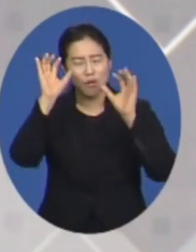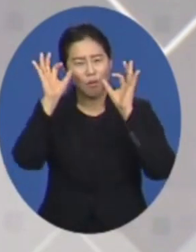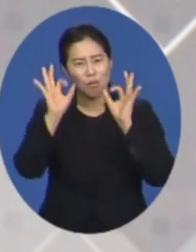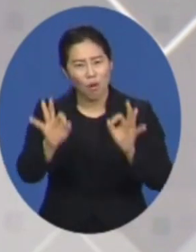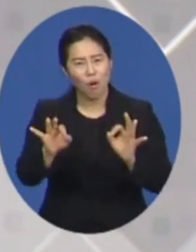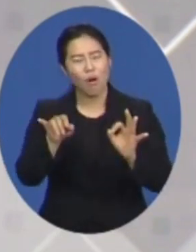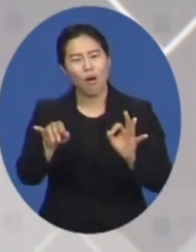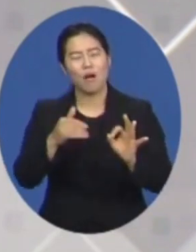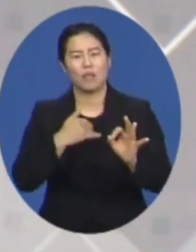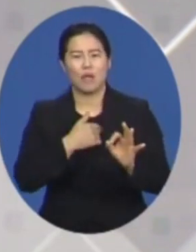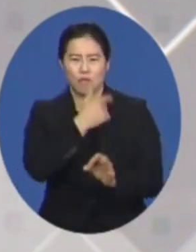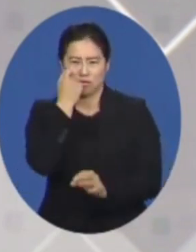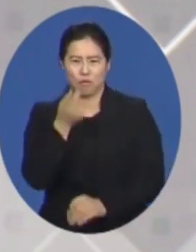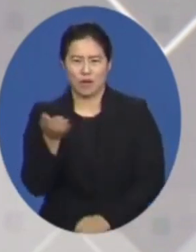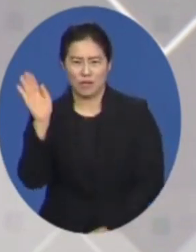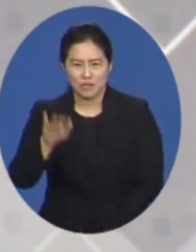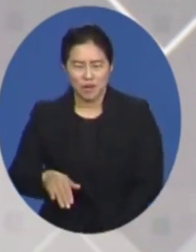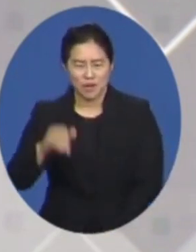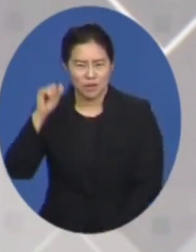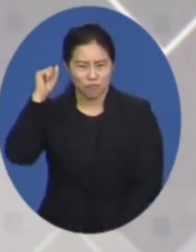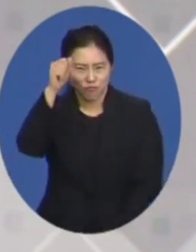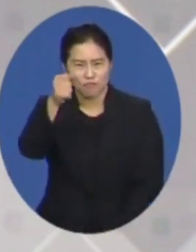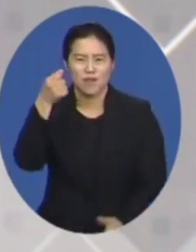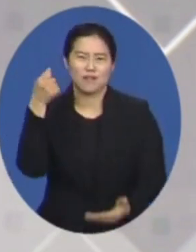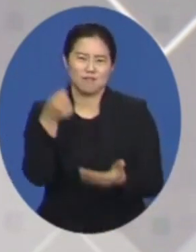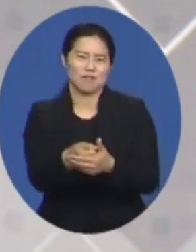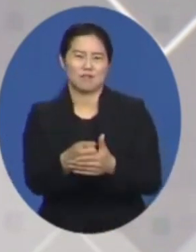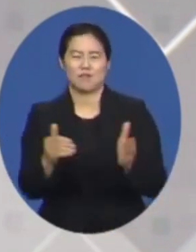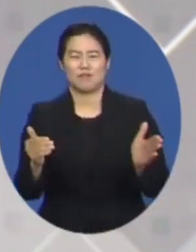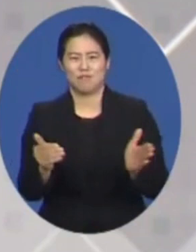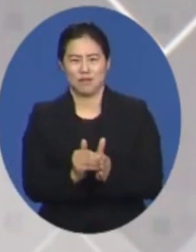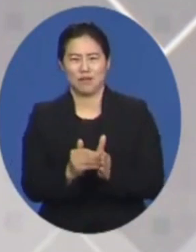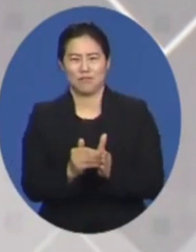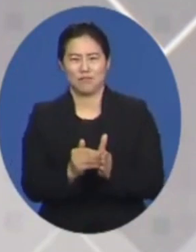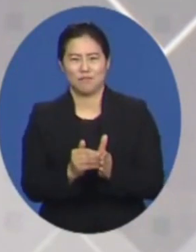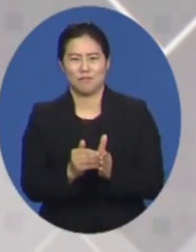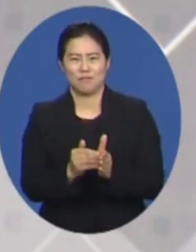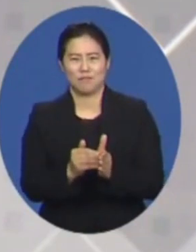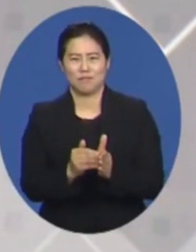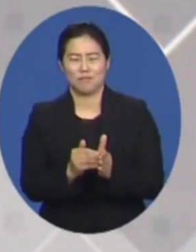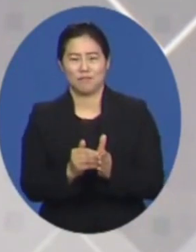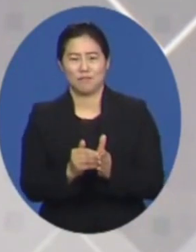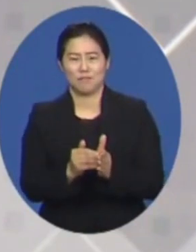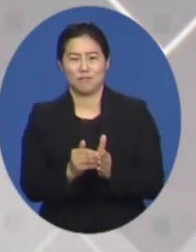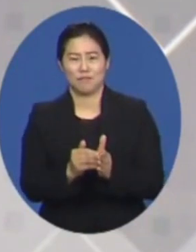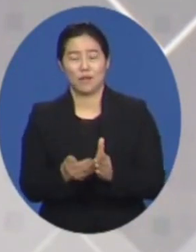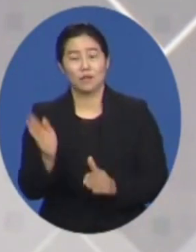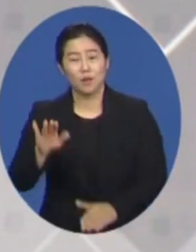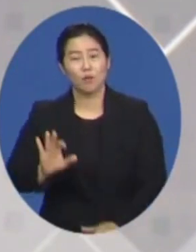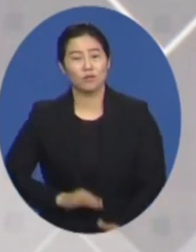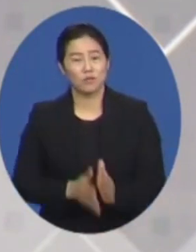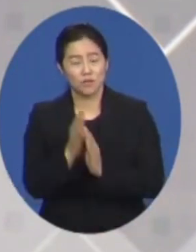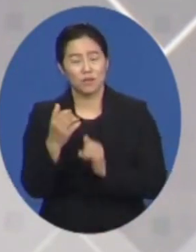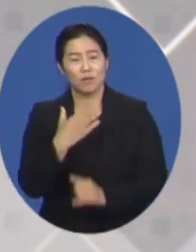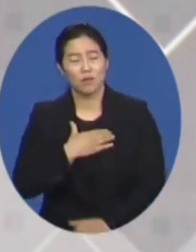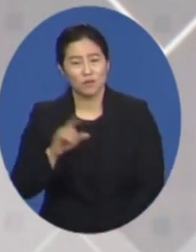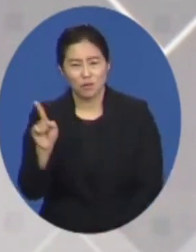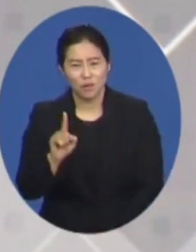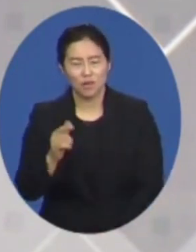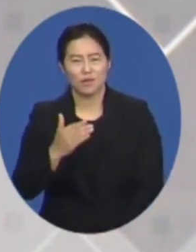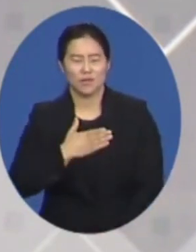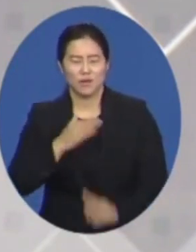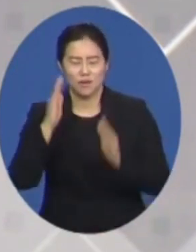부족한 제가 출마를 결심 하게 해야 되었습니다 하지만 원주시 미니 우려하는 학력 일이